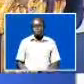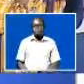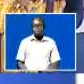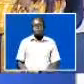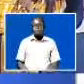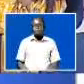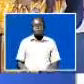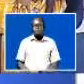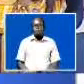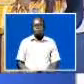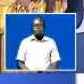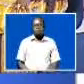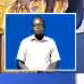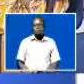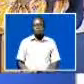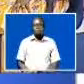Hey.